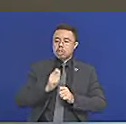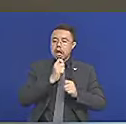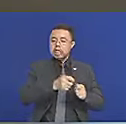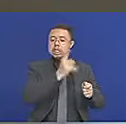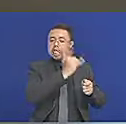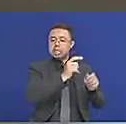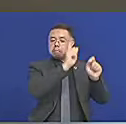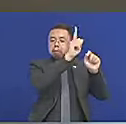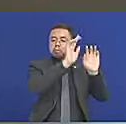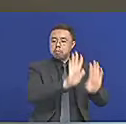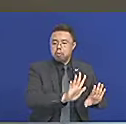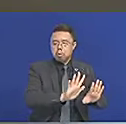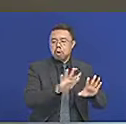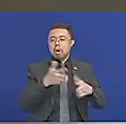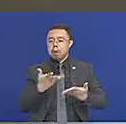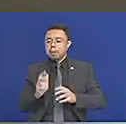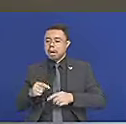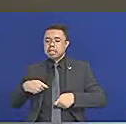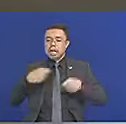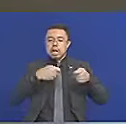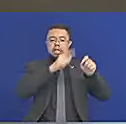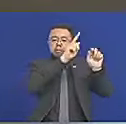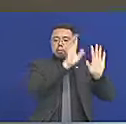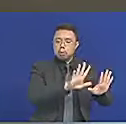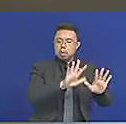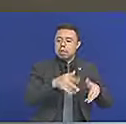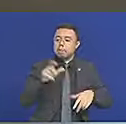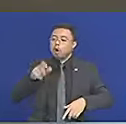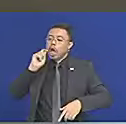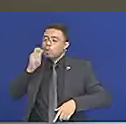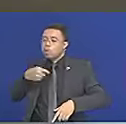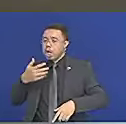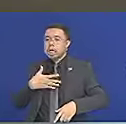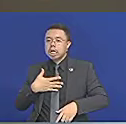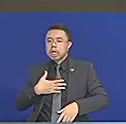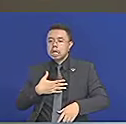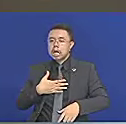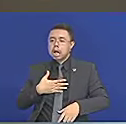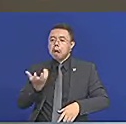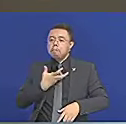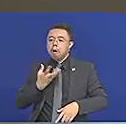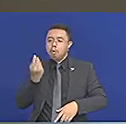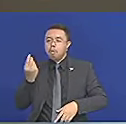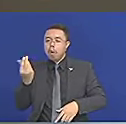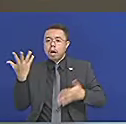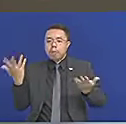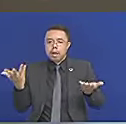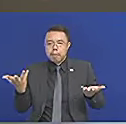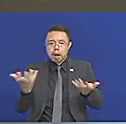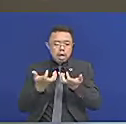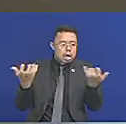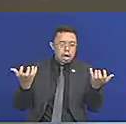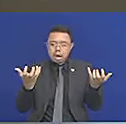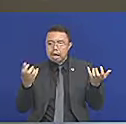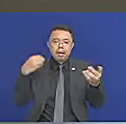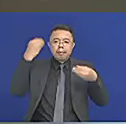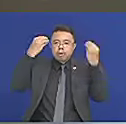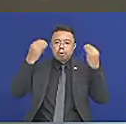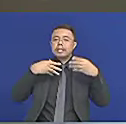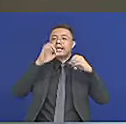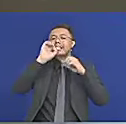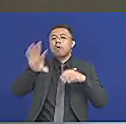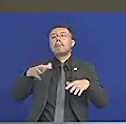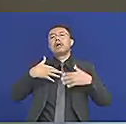perpuluhan. Bagaimana kalau saya memberi perpuluhan tapi orang tua saya lebih butuh untuk ini? Aduh, saya tuh capek